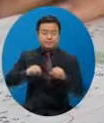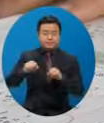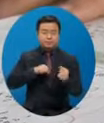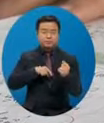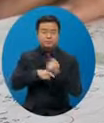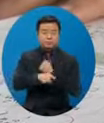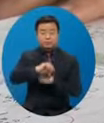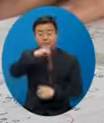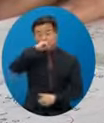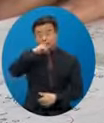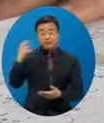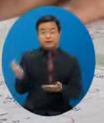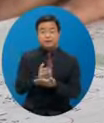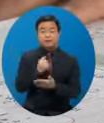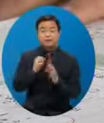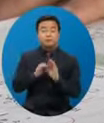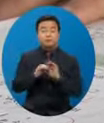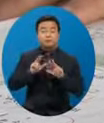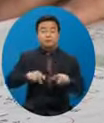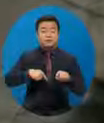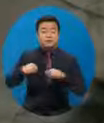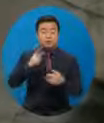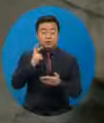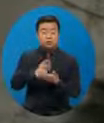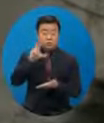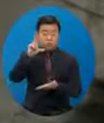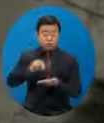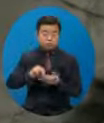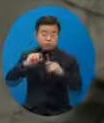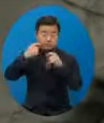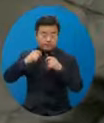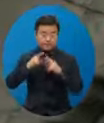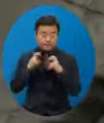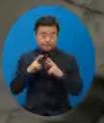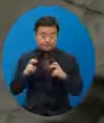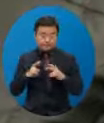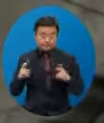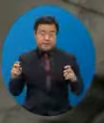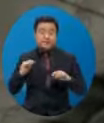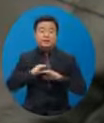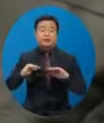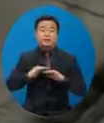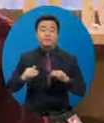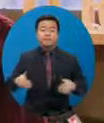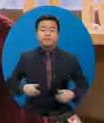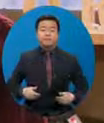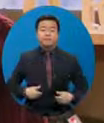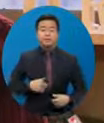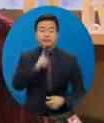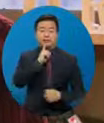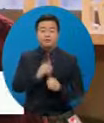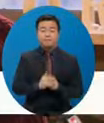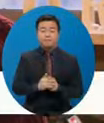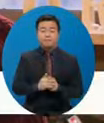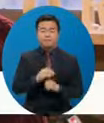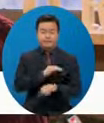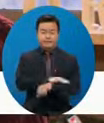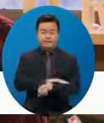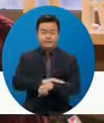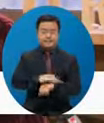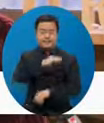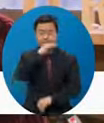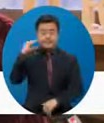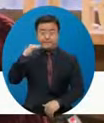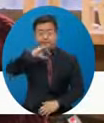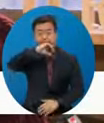확보를 바탕으로 현 정책의 문제점을 면밀하게 분석해 보완해야 한다고 강조합니다. 제대로 이제 예산을